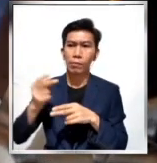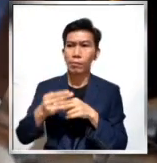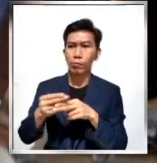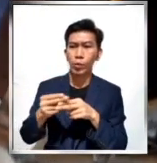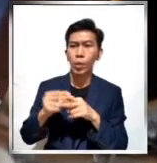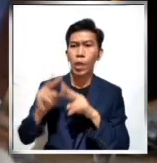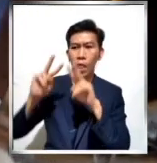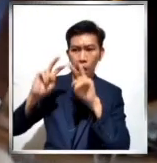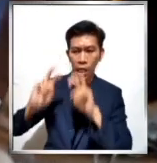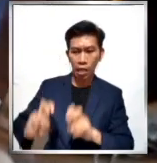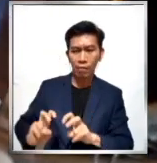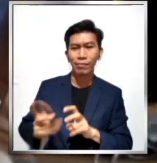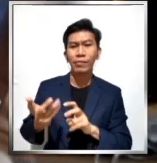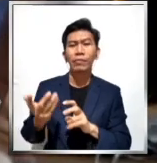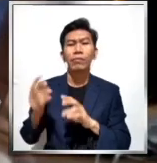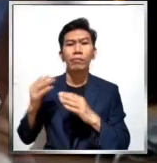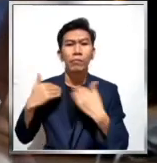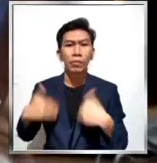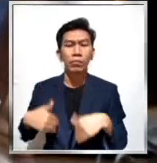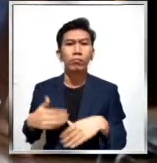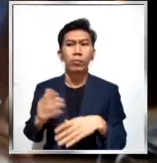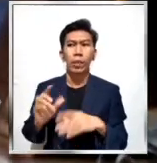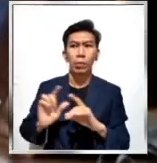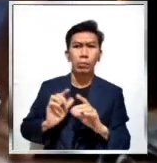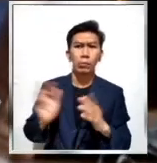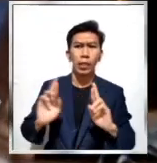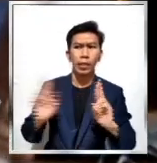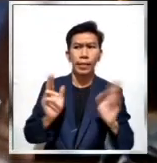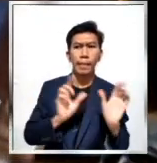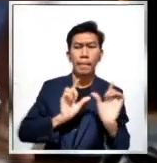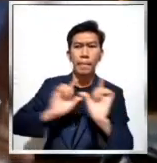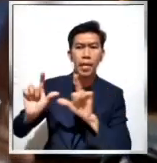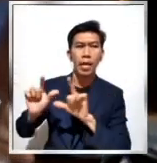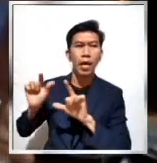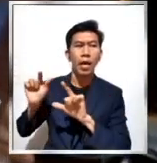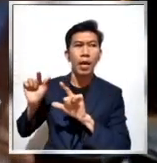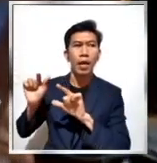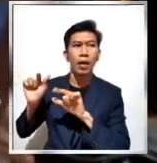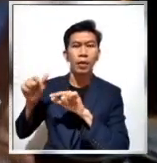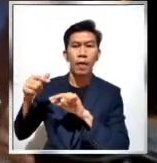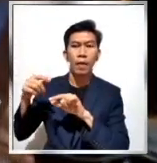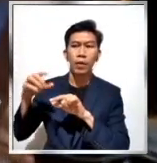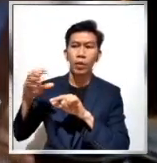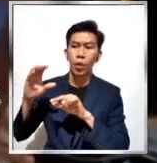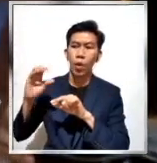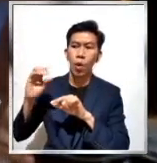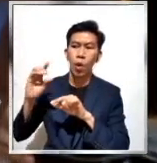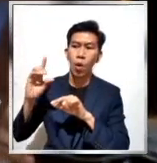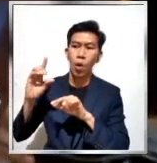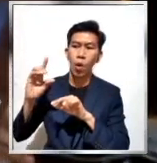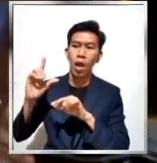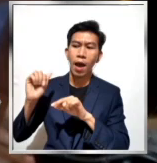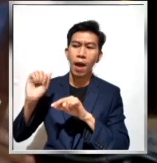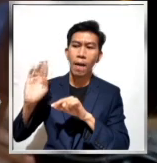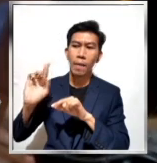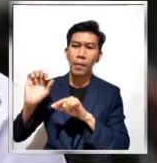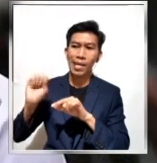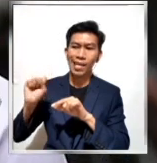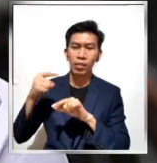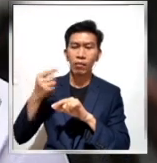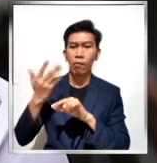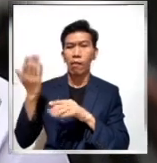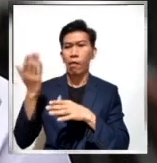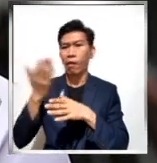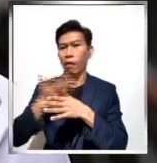ng obstruction of justice ang paralegal officer na si Paulo Colabres matapos makialam umano sa police operation.